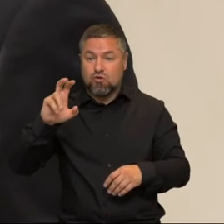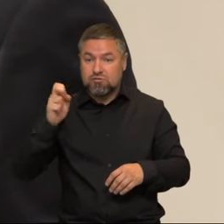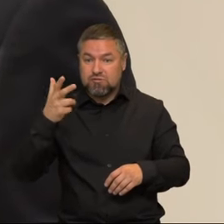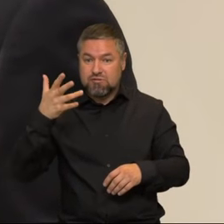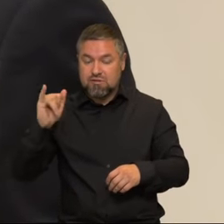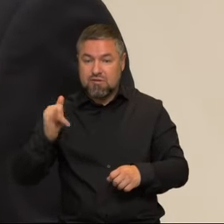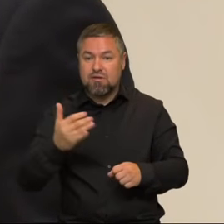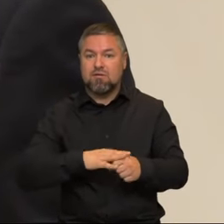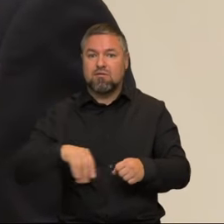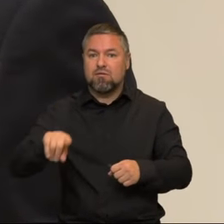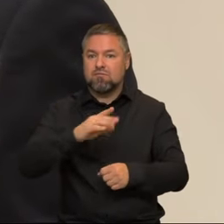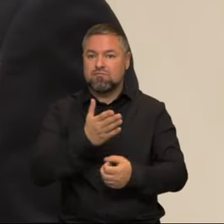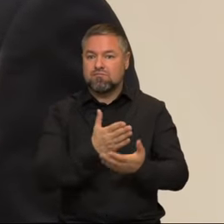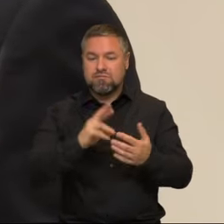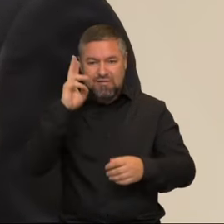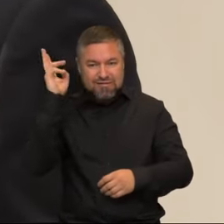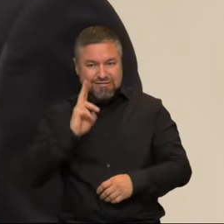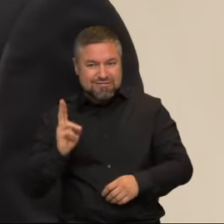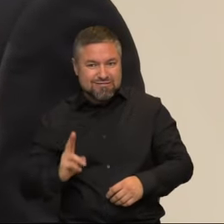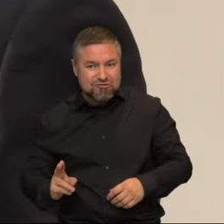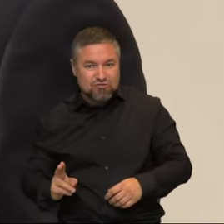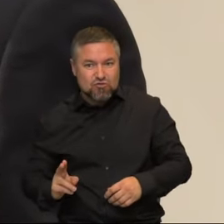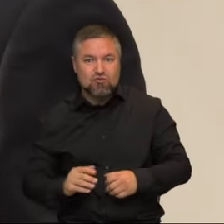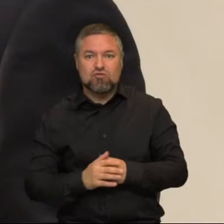z Międzyresortowego Instytutu